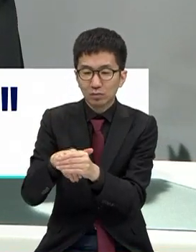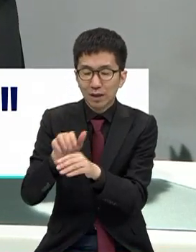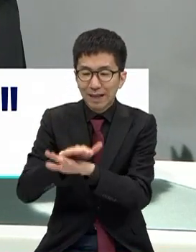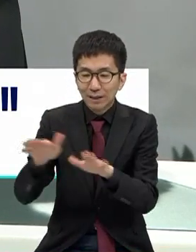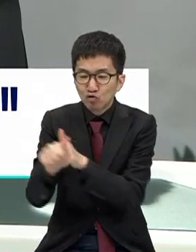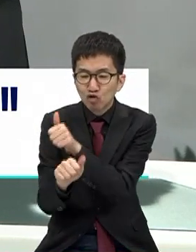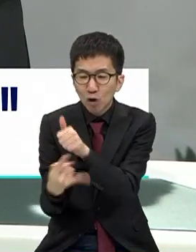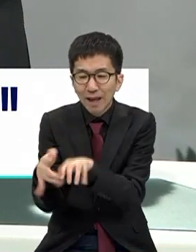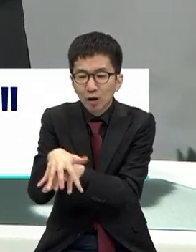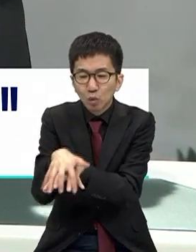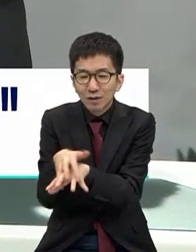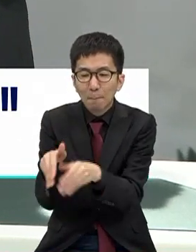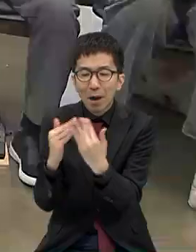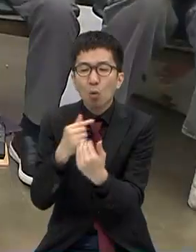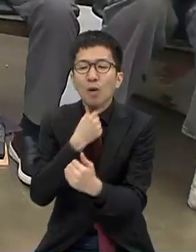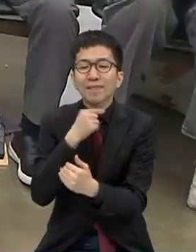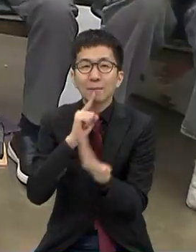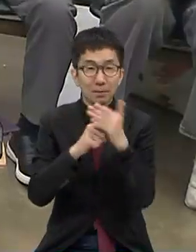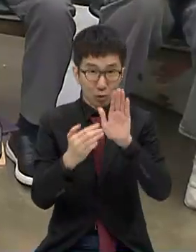기자입니다.